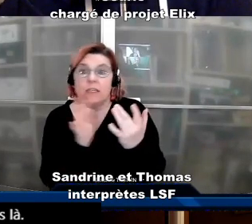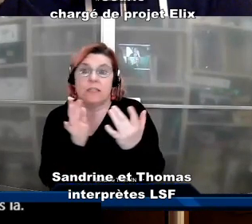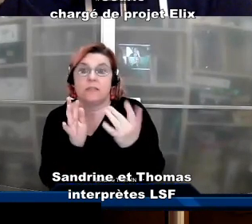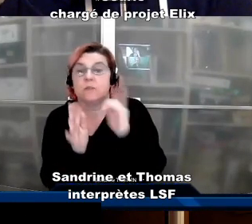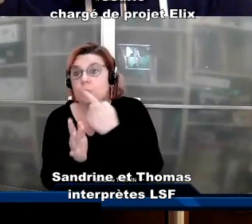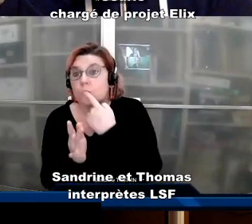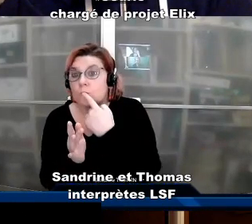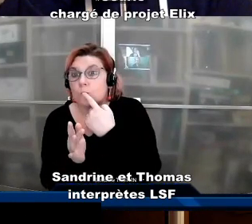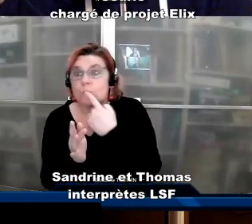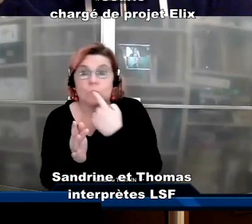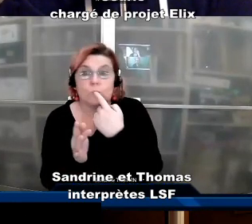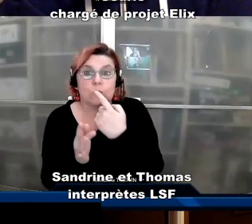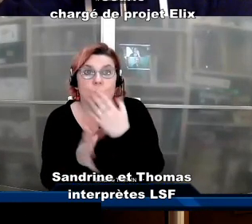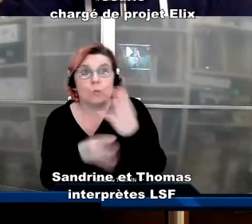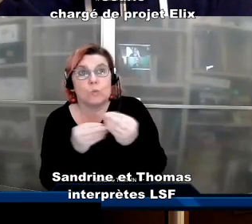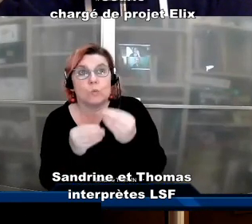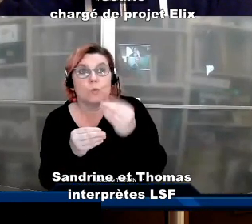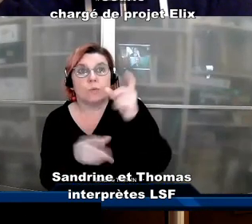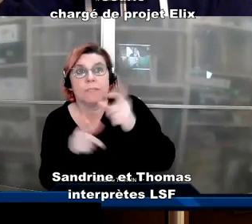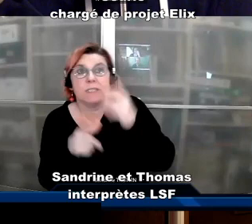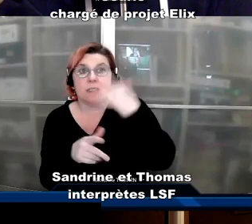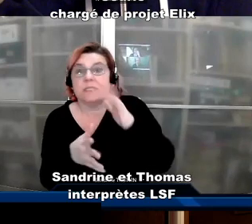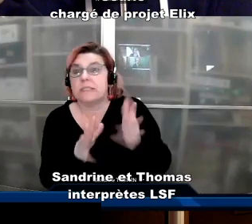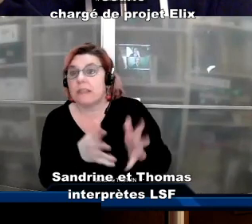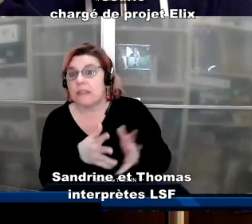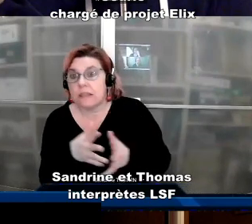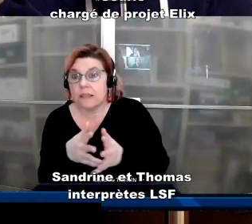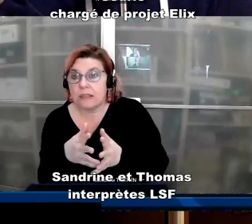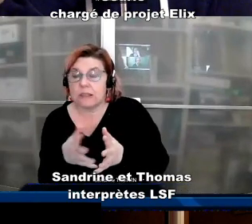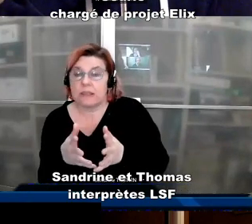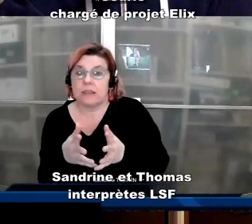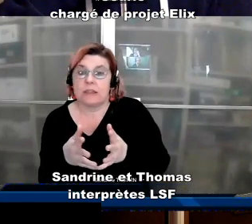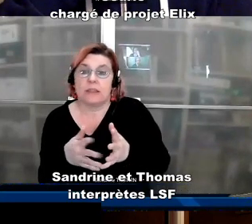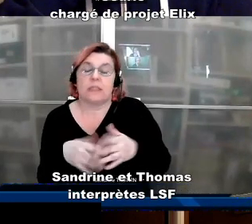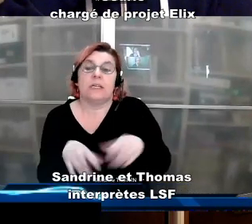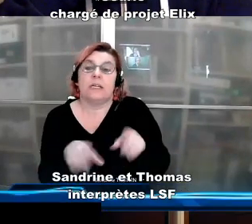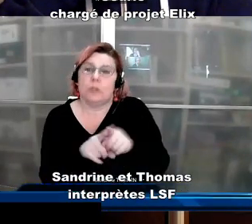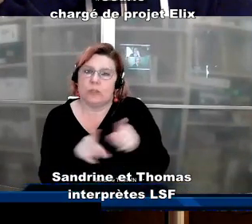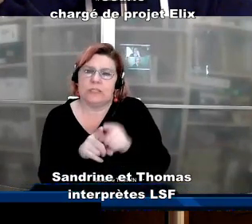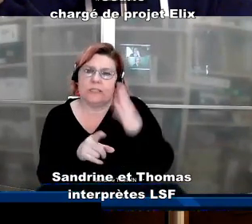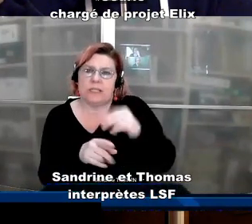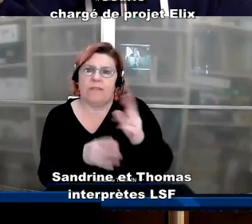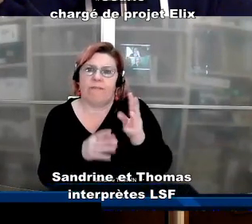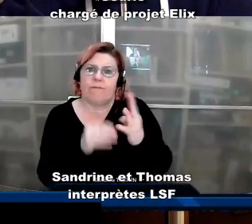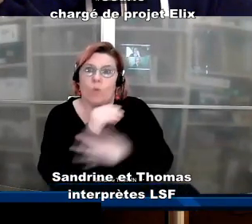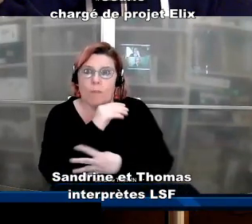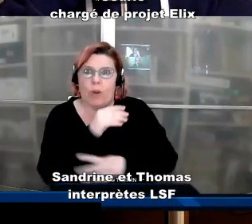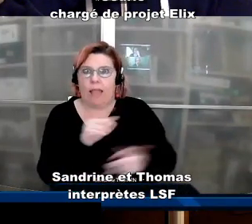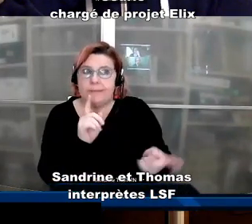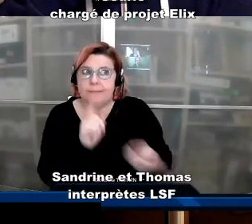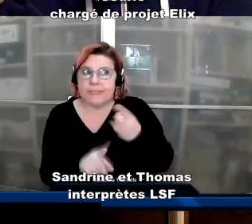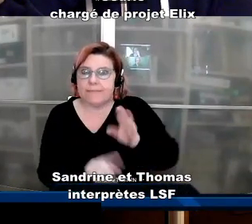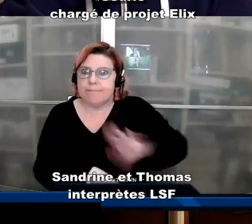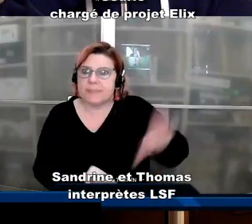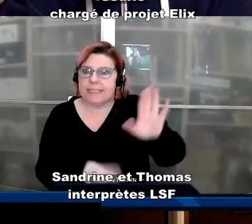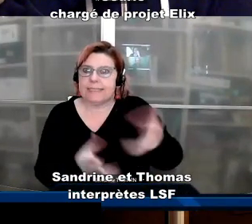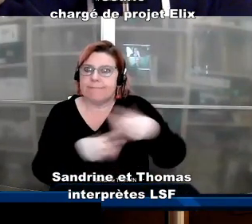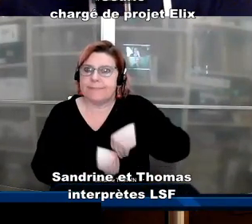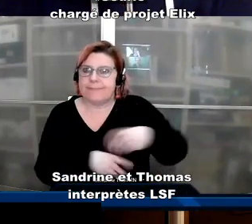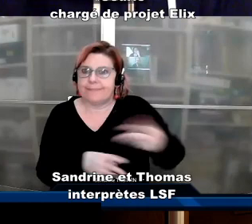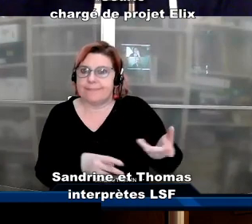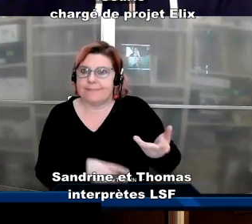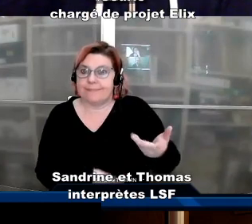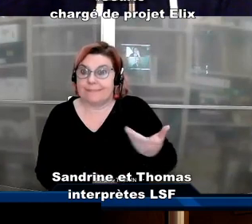des personnes sourdes ou des personnes qui maîtrisent la LSF, qui maîtrisent aussi un vocabulaire spécifique qu'aujourd'hui nous